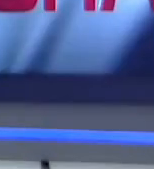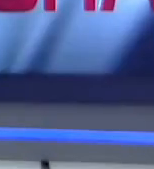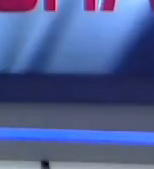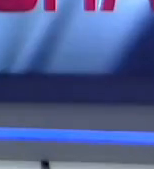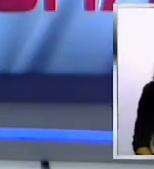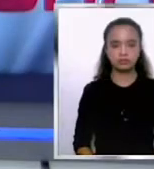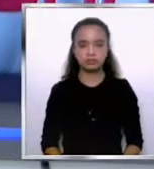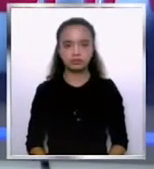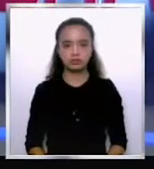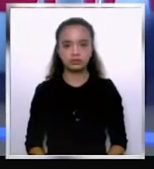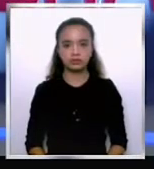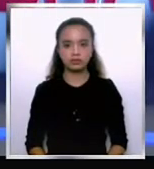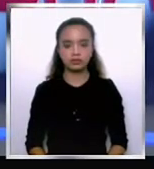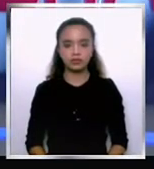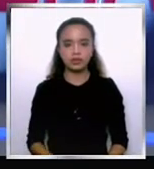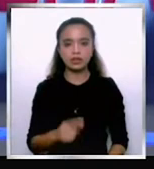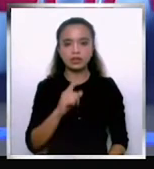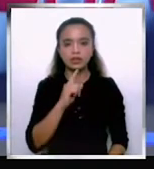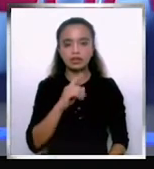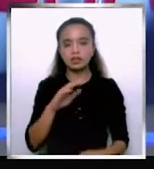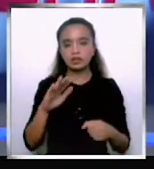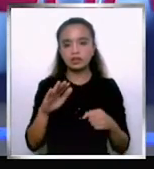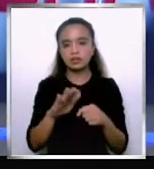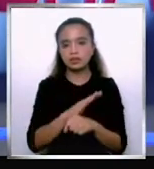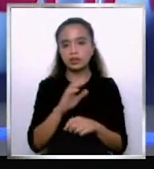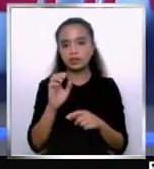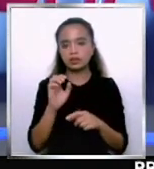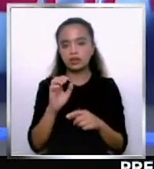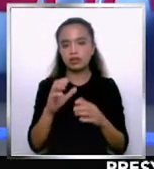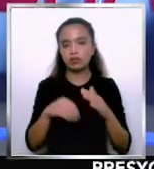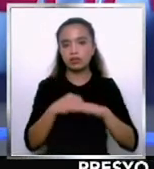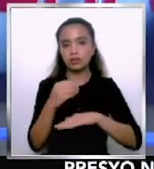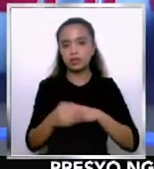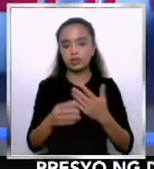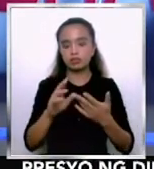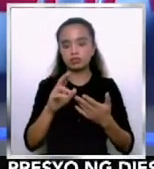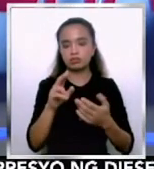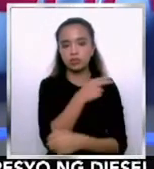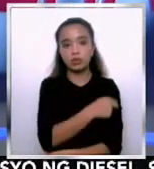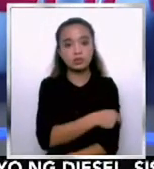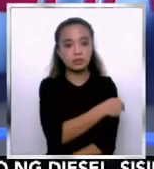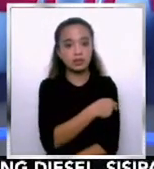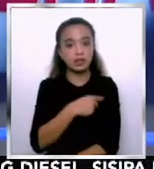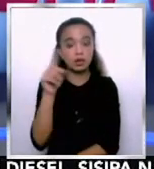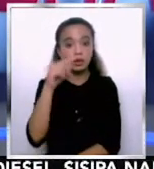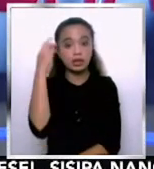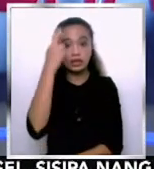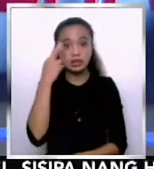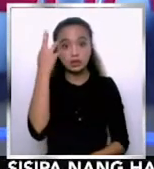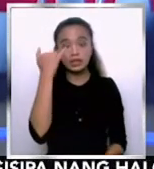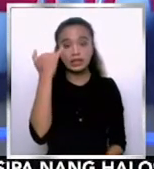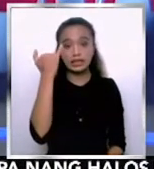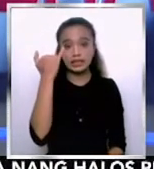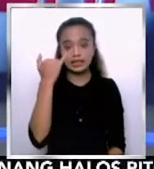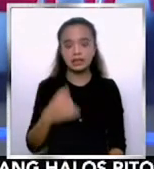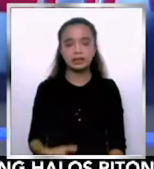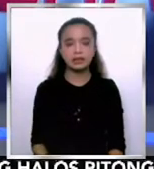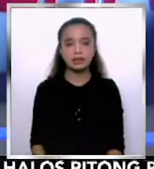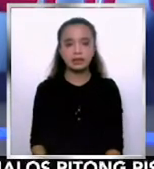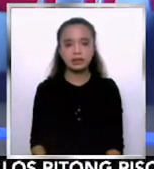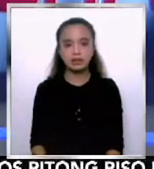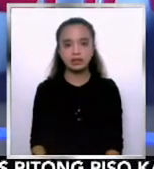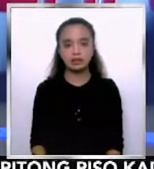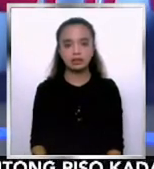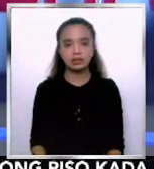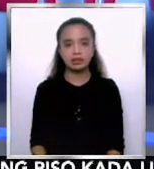Sobra na ang kapasidad ng ilang malalaking ospital sa Metro Manila. Ang dahilan ay ang pagdami ng mga pasyente sa emergency room. Pero hindi